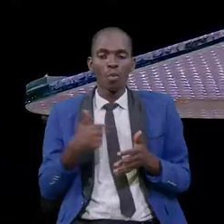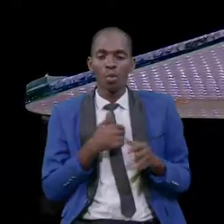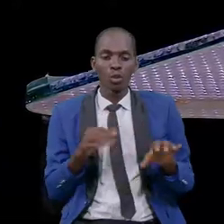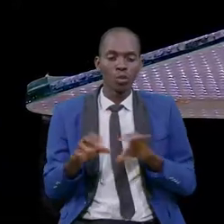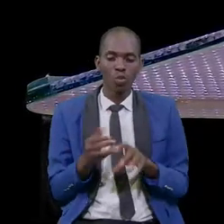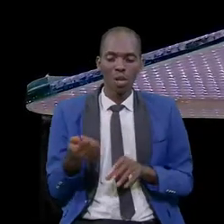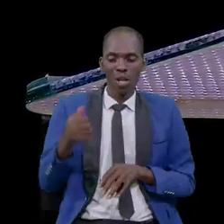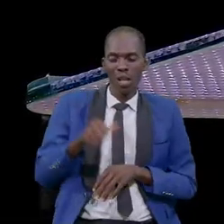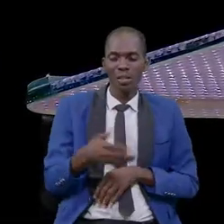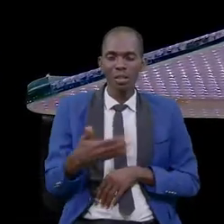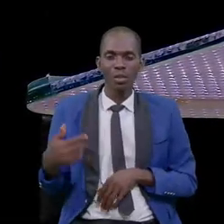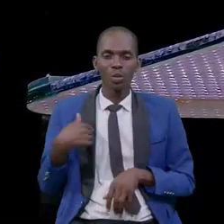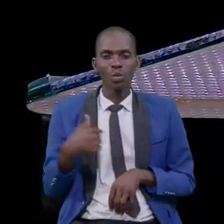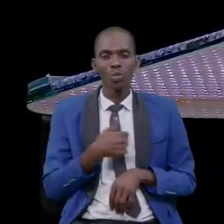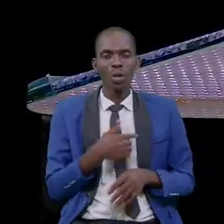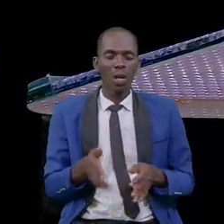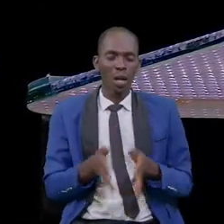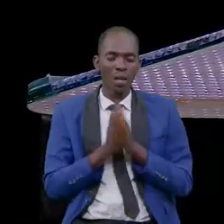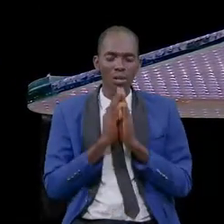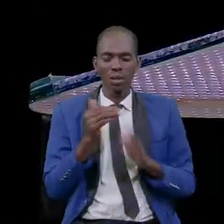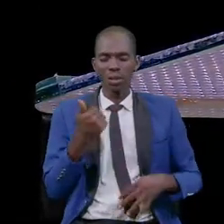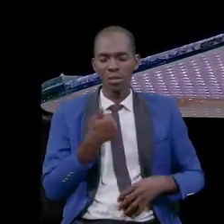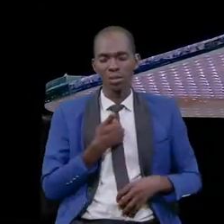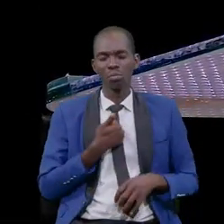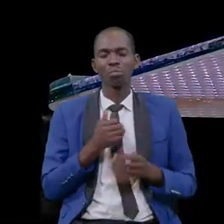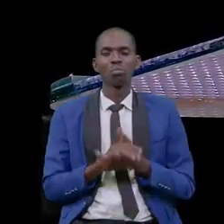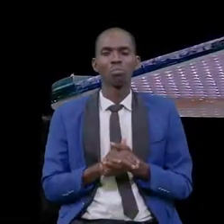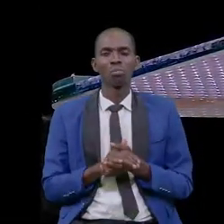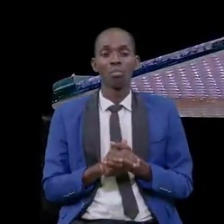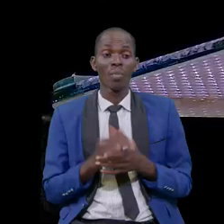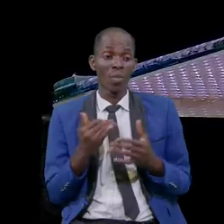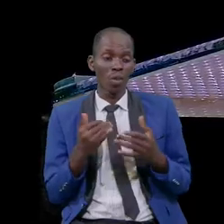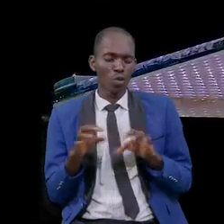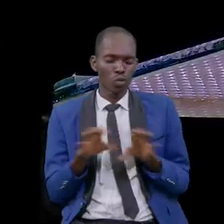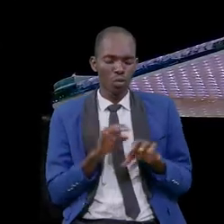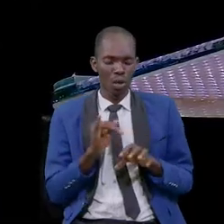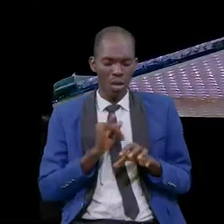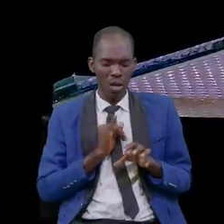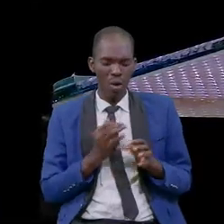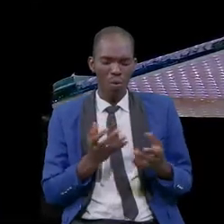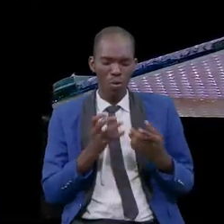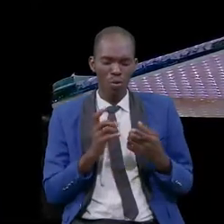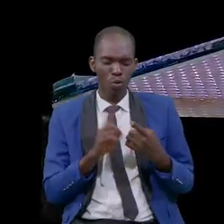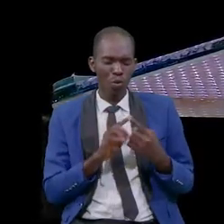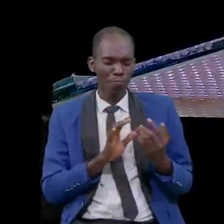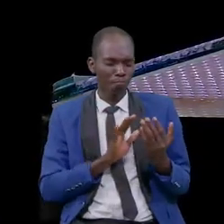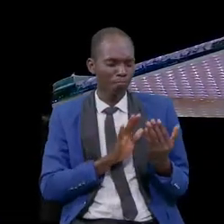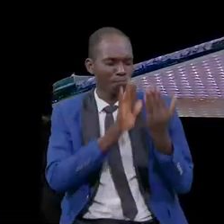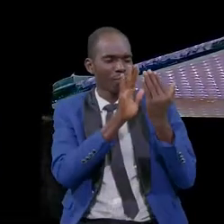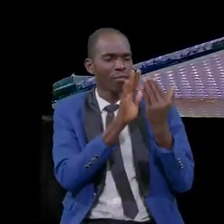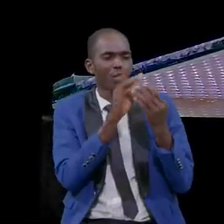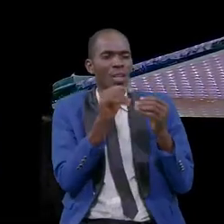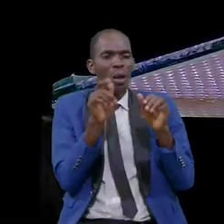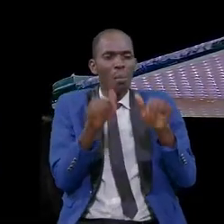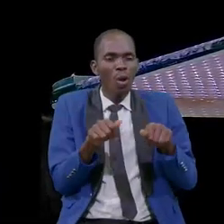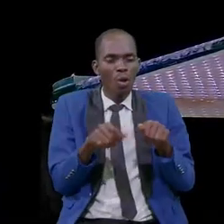chose, on se pose la question. Est-ce que je veux faire face à la